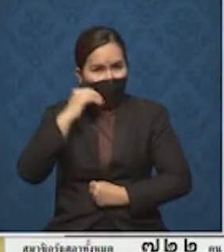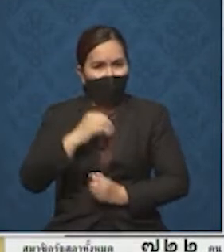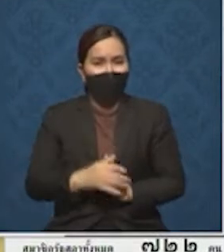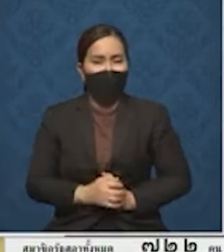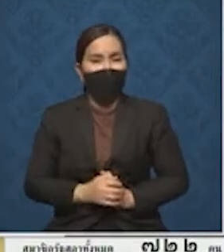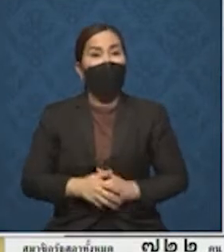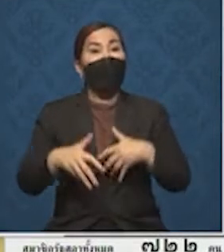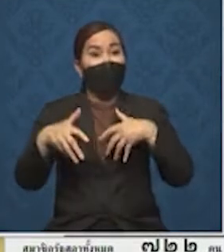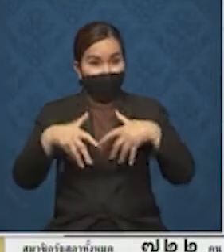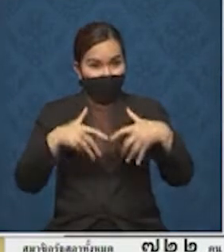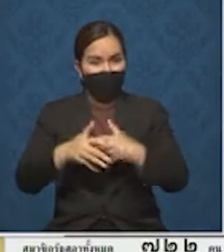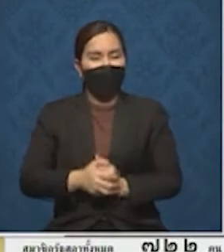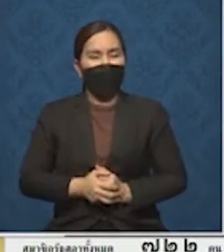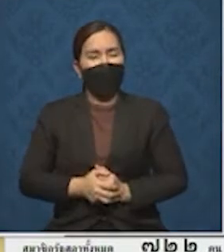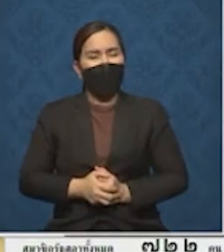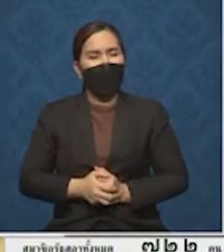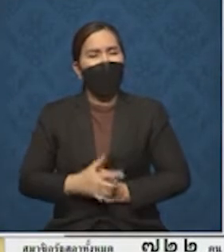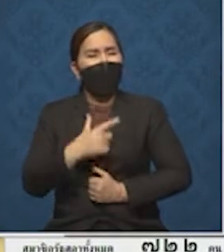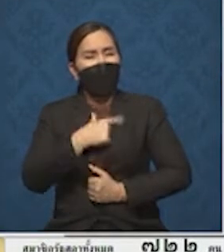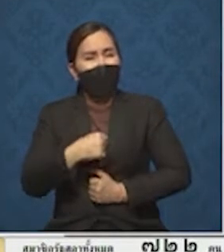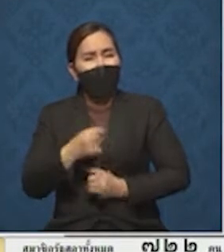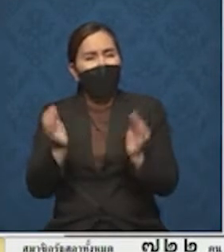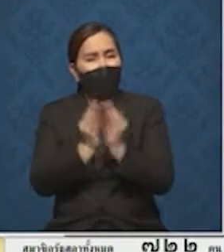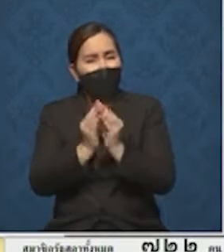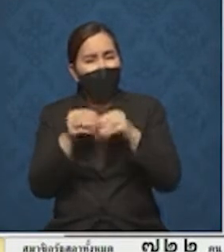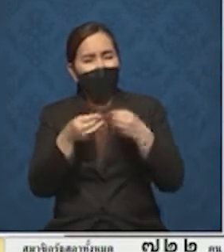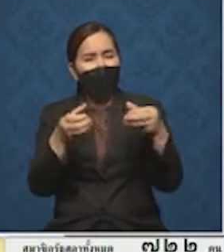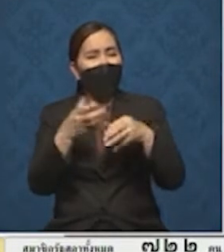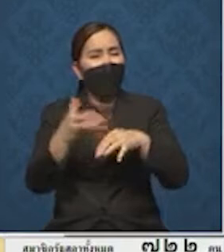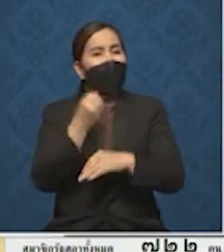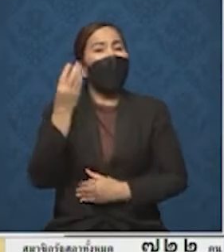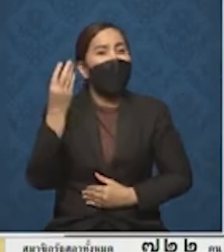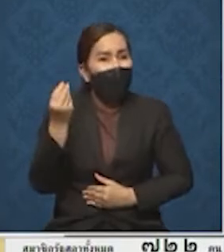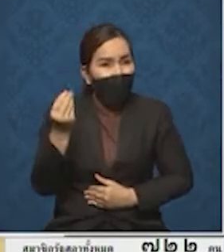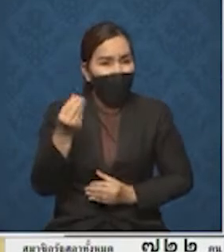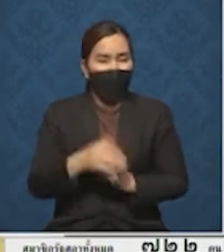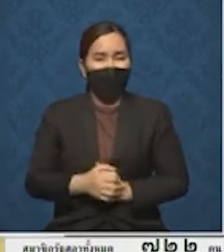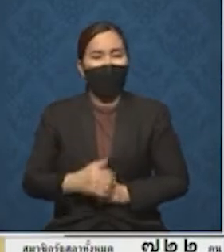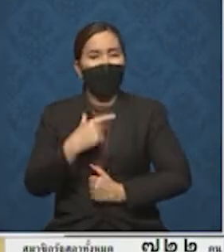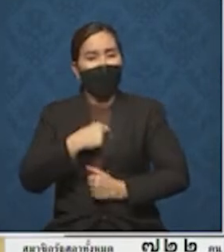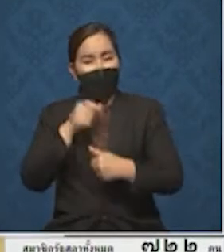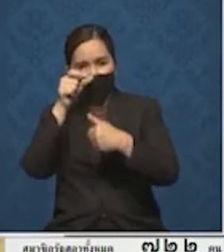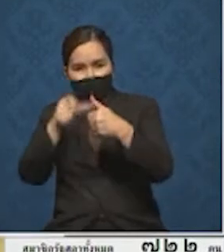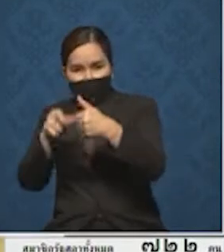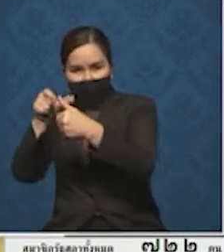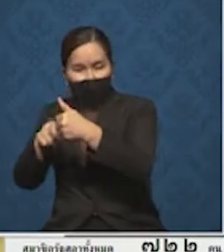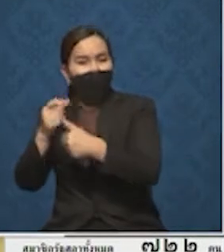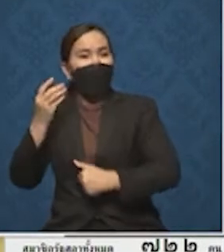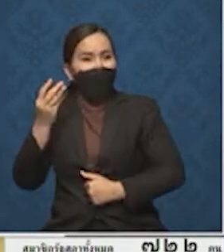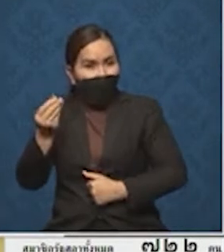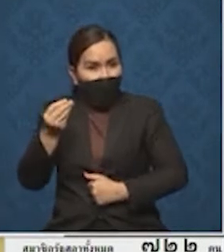ว่า ประชาชน มี มาลม นิยม พัก เท่า ไรประ ชาชน ม มาลม นิยม ตว บุคคล เทา ไร